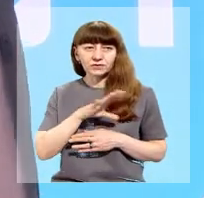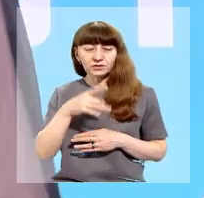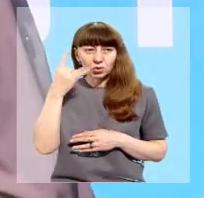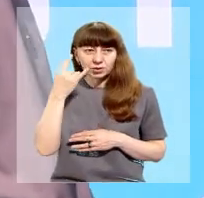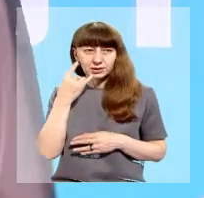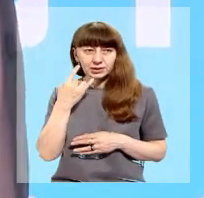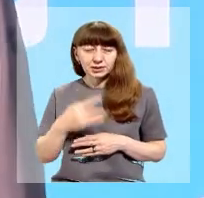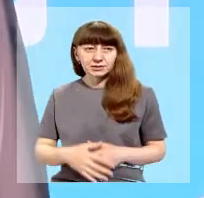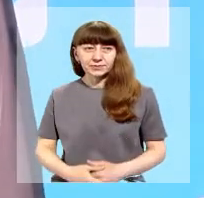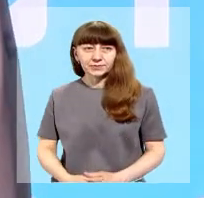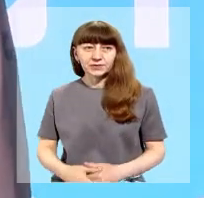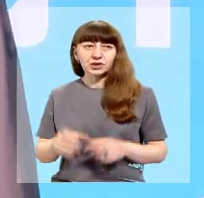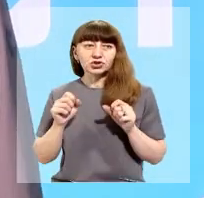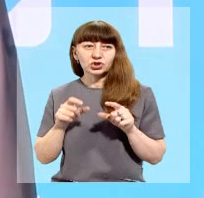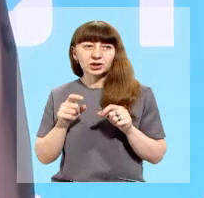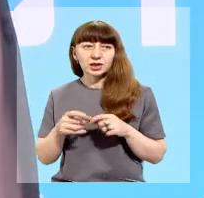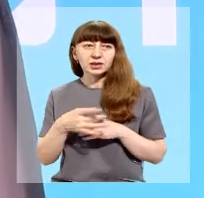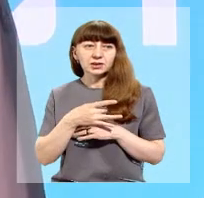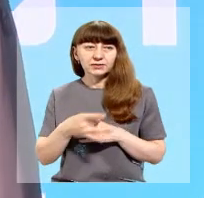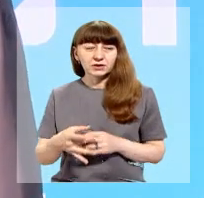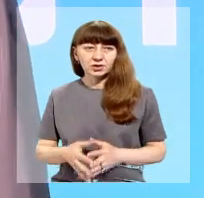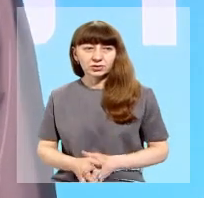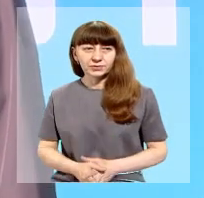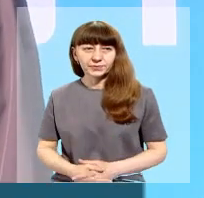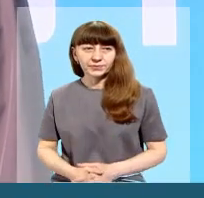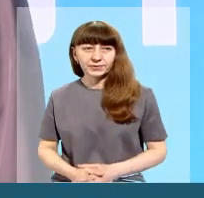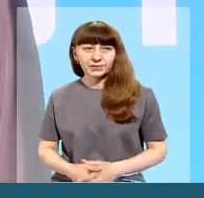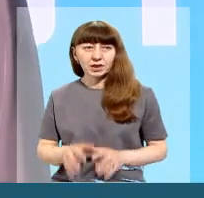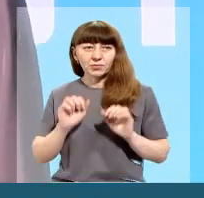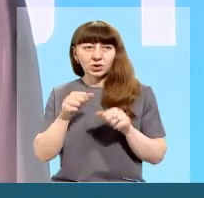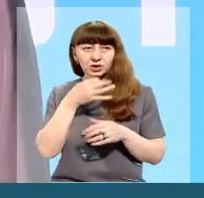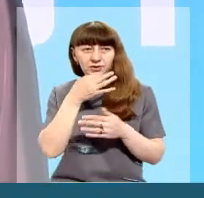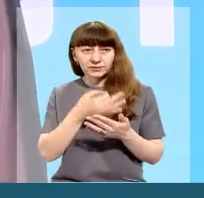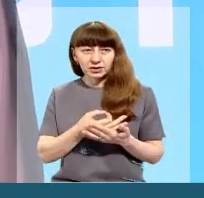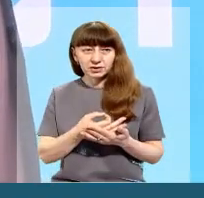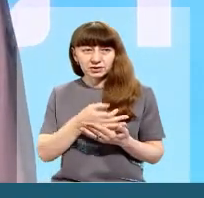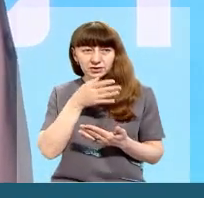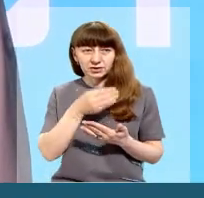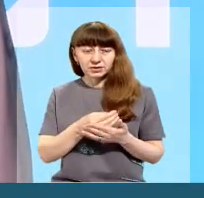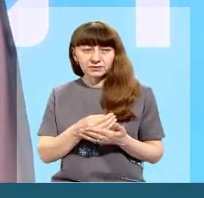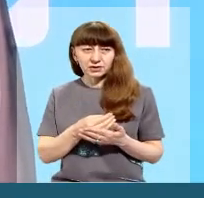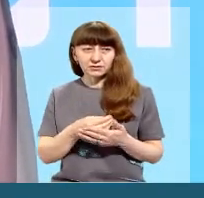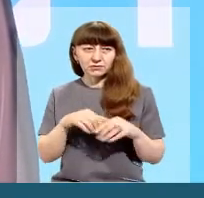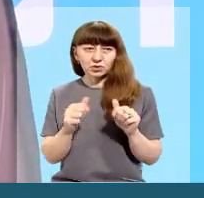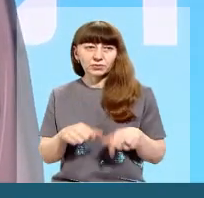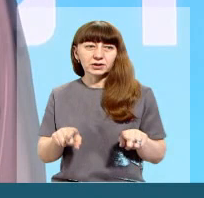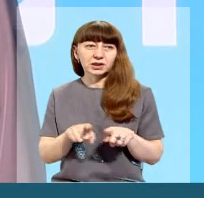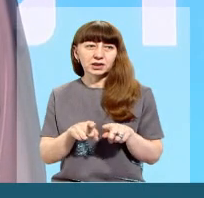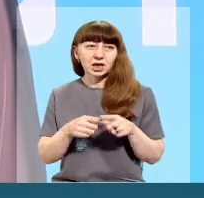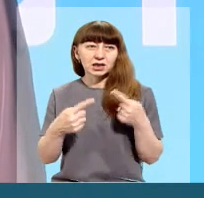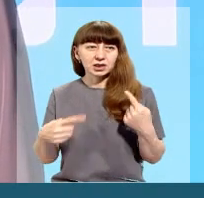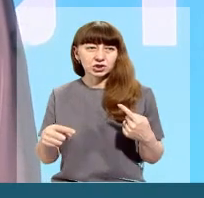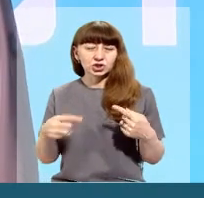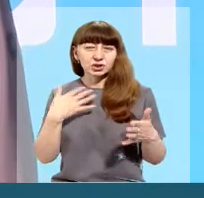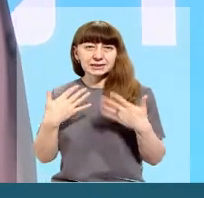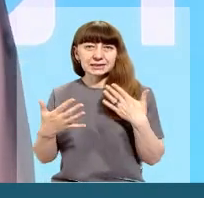региона, непосредственно Житокаринского региона. Я могу сказать, что, наверное, своего рода тоже сложились такие отличительные,